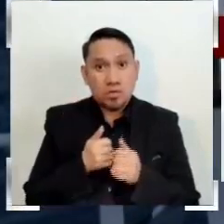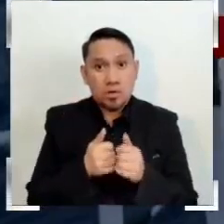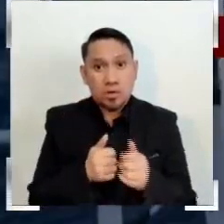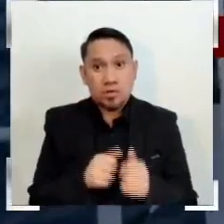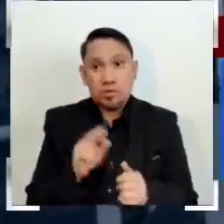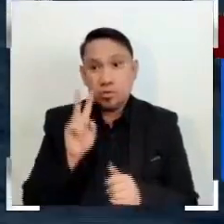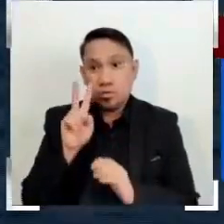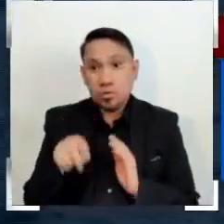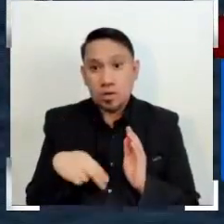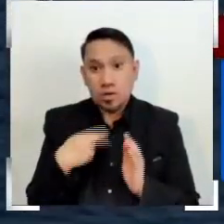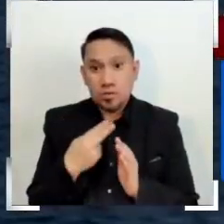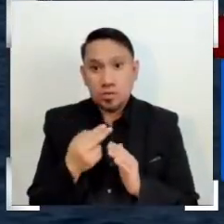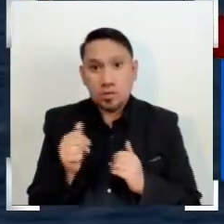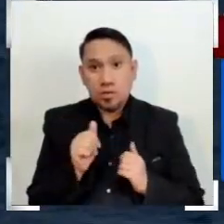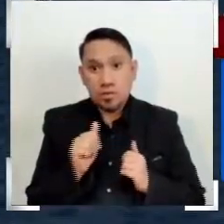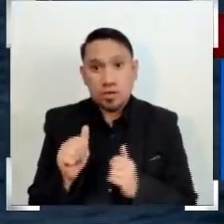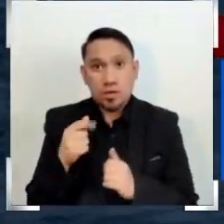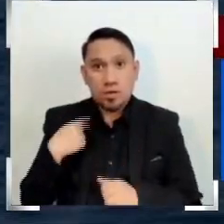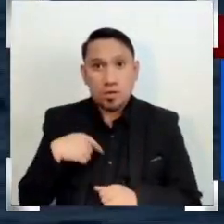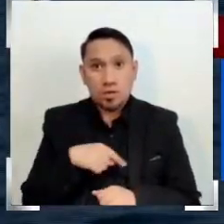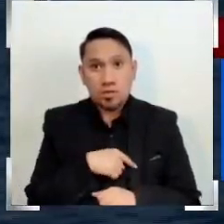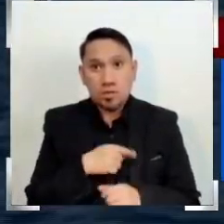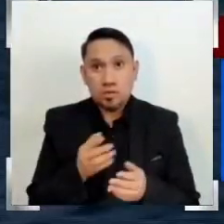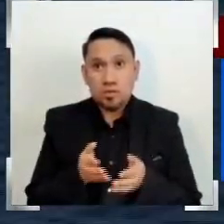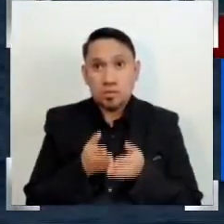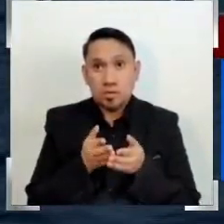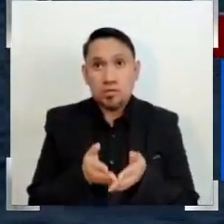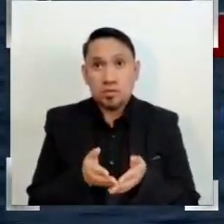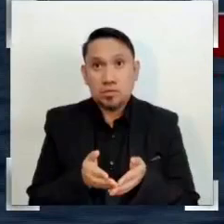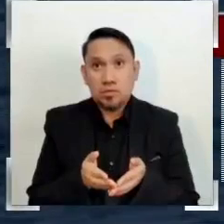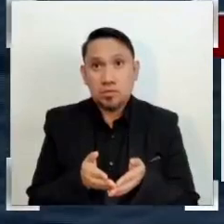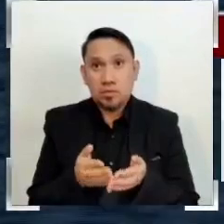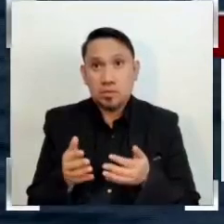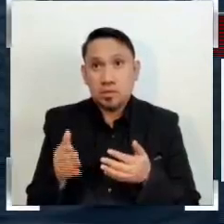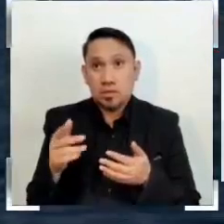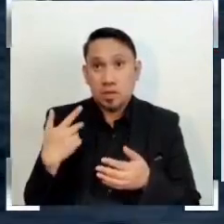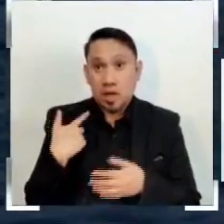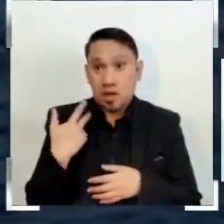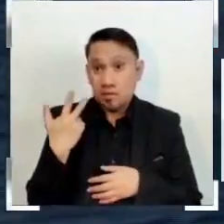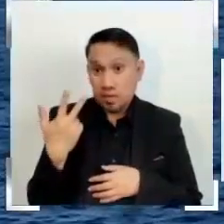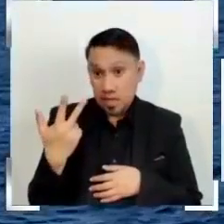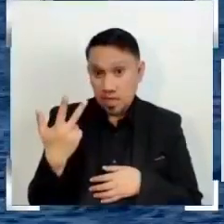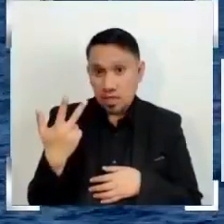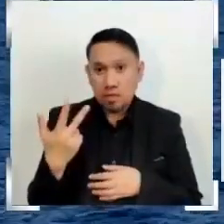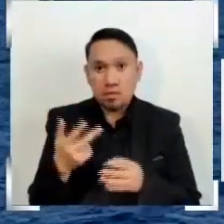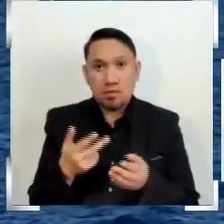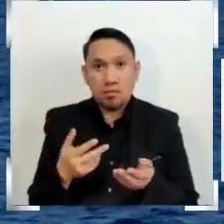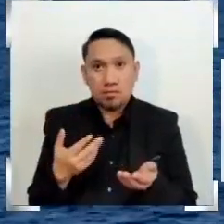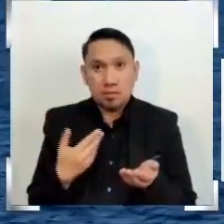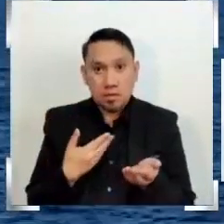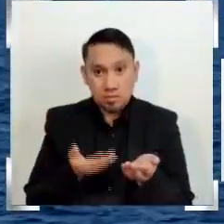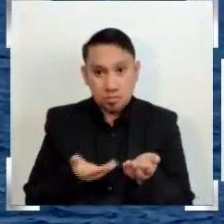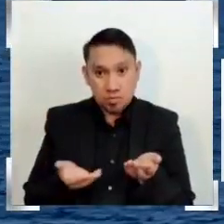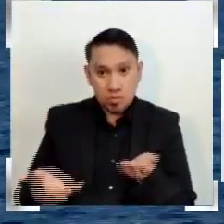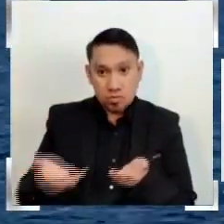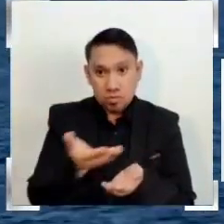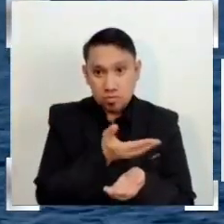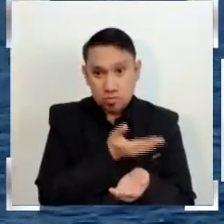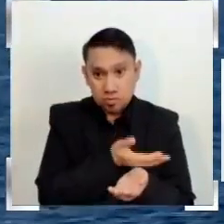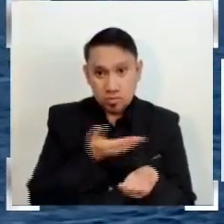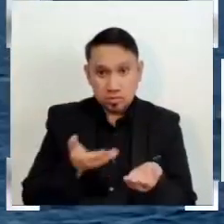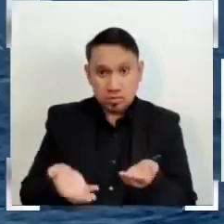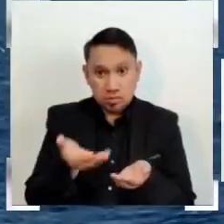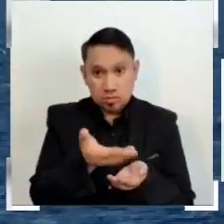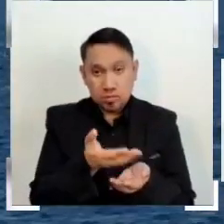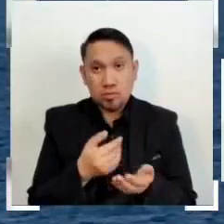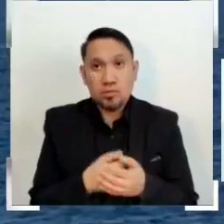sinusundan nitong barko ng China na nandito. Actually, tatlo sila na umiikot-ikot dito sa aming barko kanina pa. Yung isa, Navy